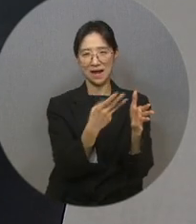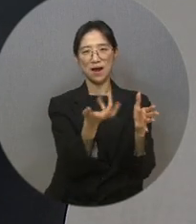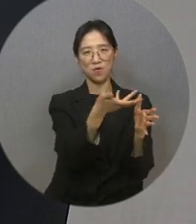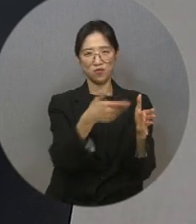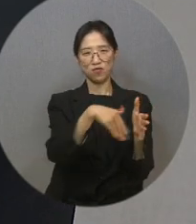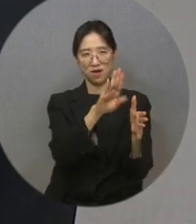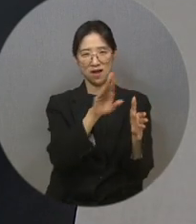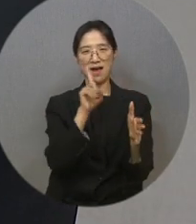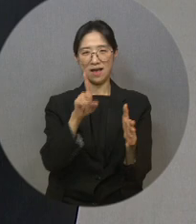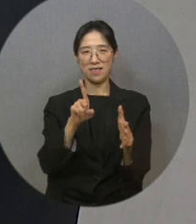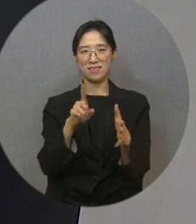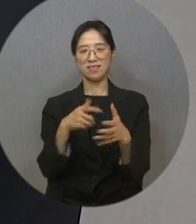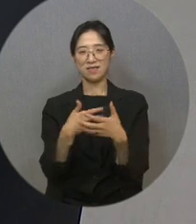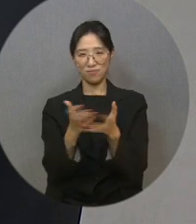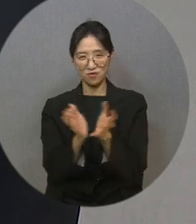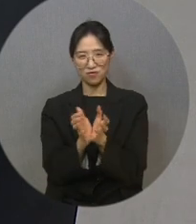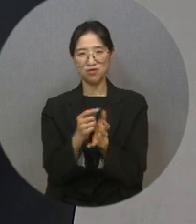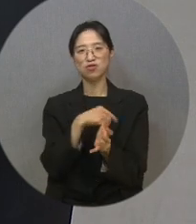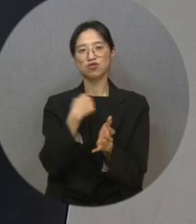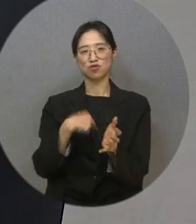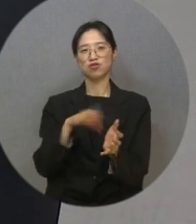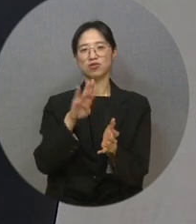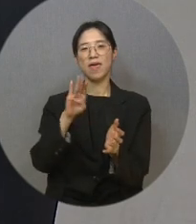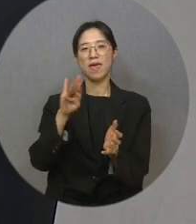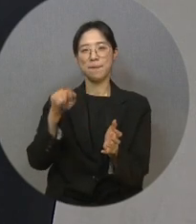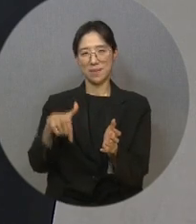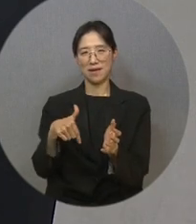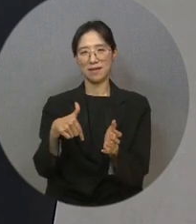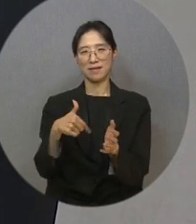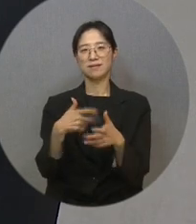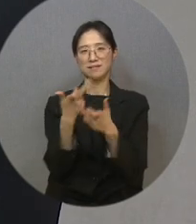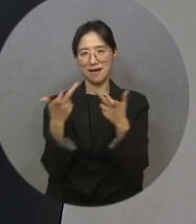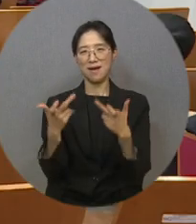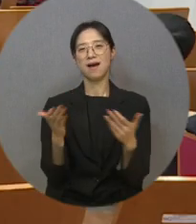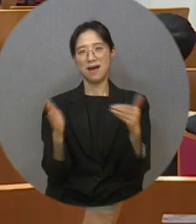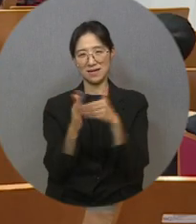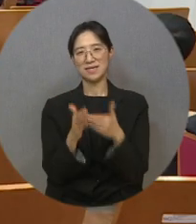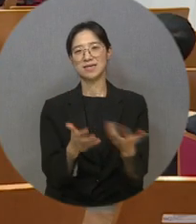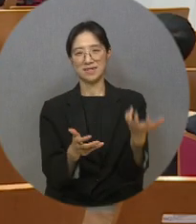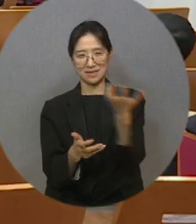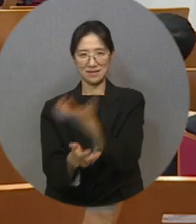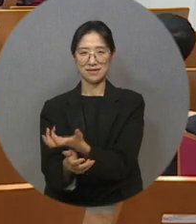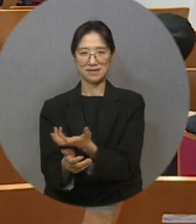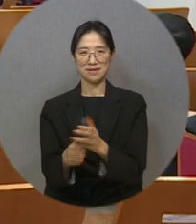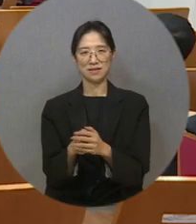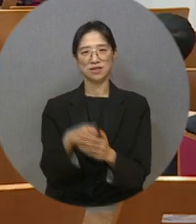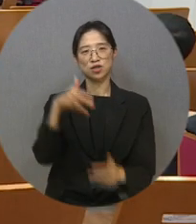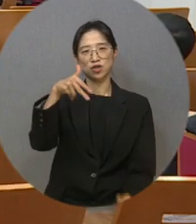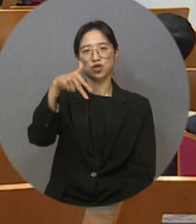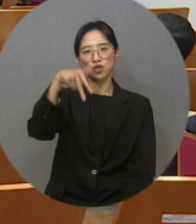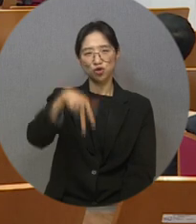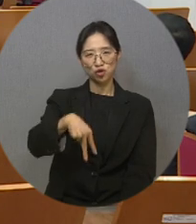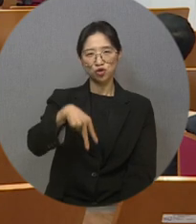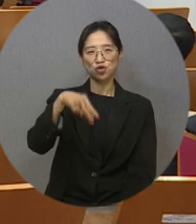한 부류는 이쪽 그 중국의 태백산까지 이렇게 내려오게 되죠. 그래서 주 우리